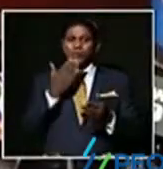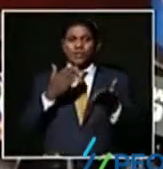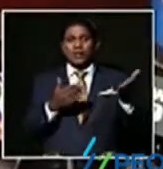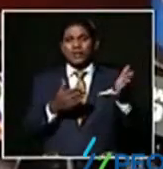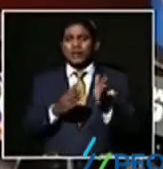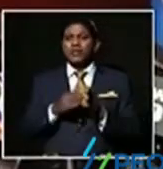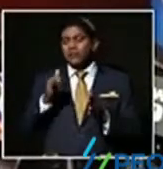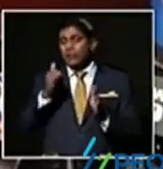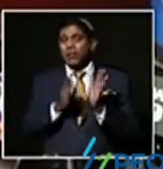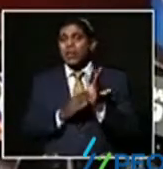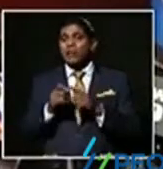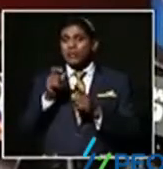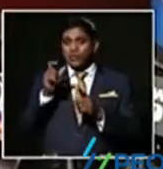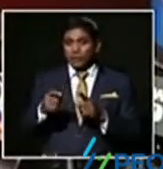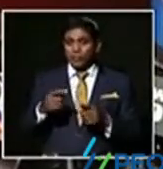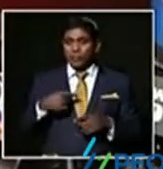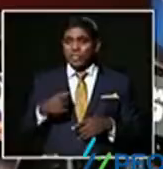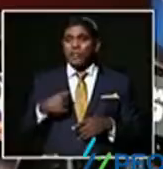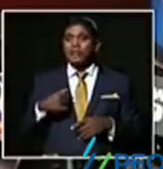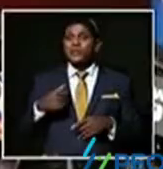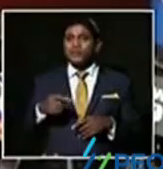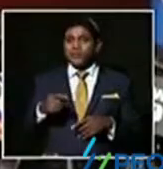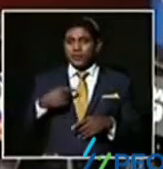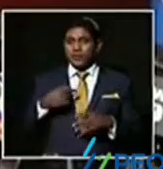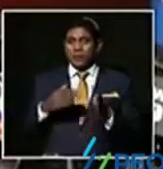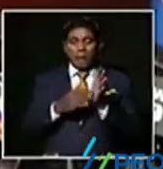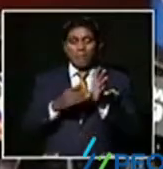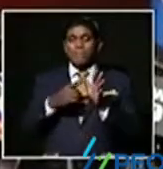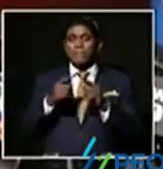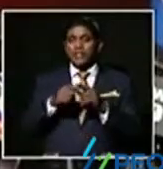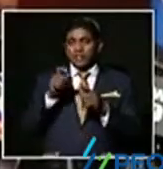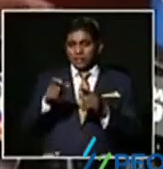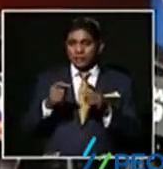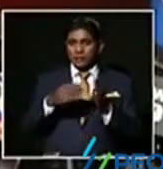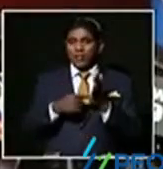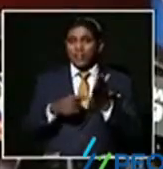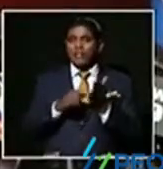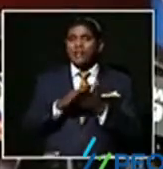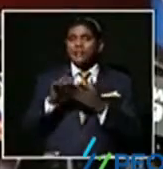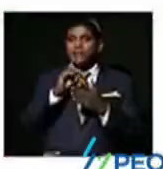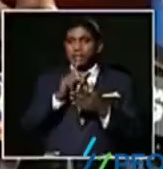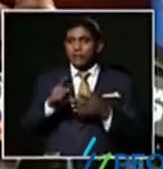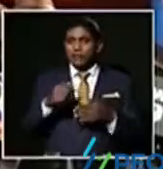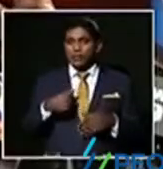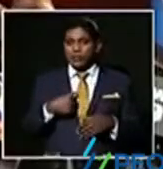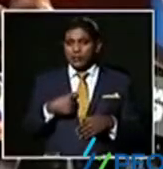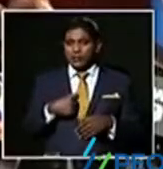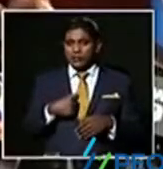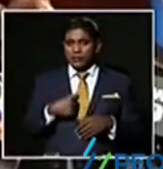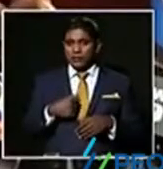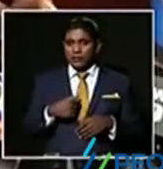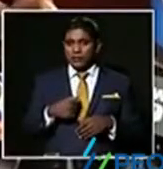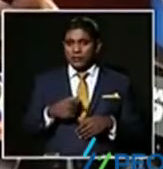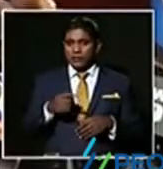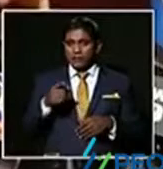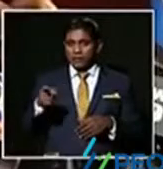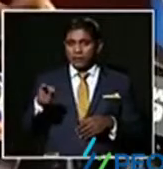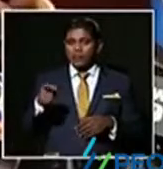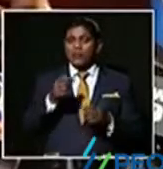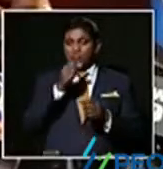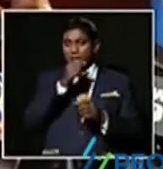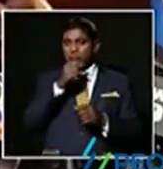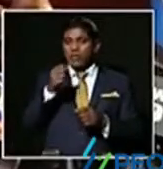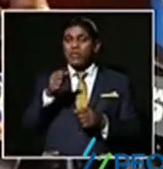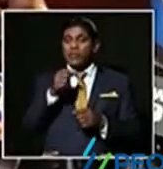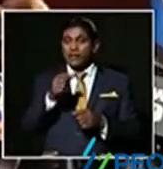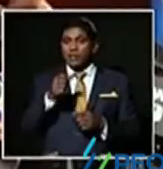ඇමතිවරු මට මාව ඇමතිවේ මයික් ටයිසන් කියන. මේ මයික් ටයිසන් කියලා කියන්නේ මේ ඉස්ලාම ගලන් තියෙන මයික්. ඒකට මම හිතන්නේ මේ ඇමතිවරු දන්නේ